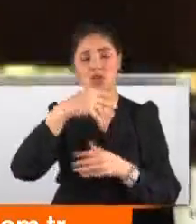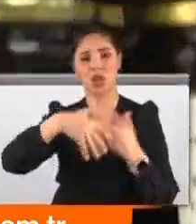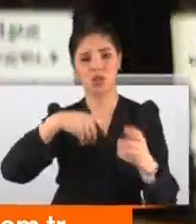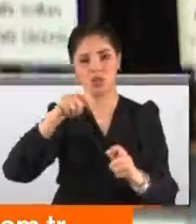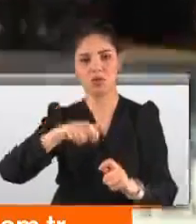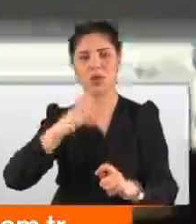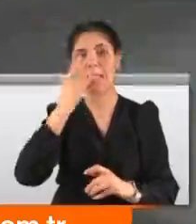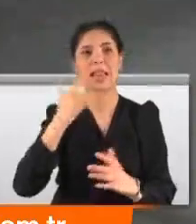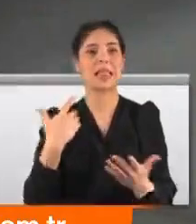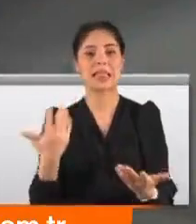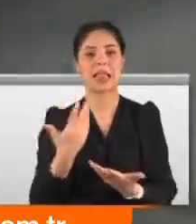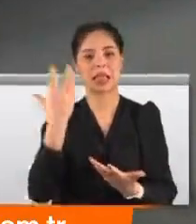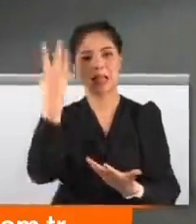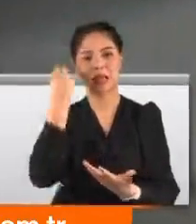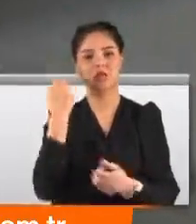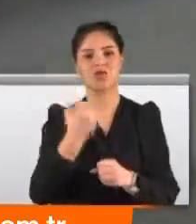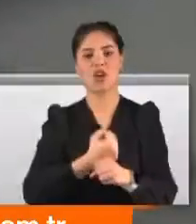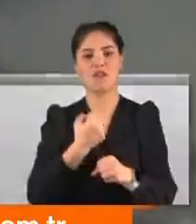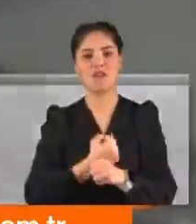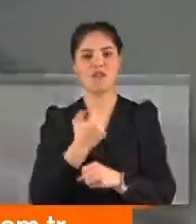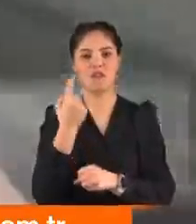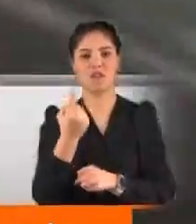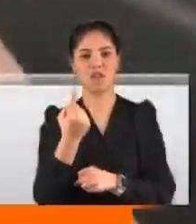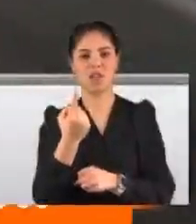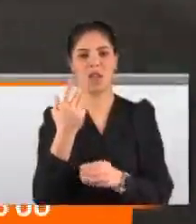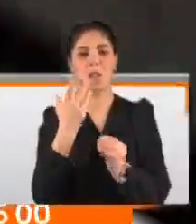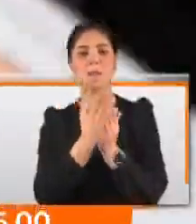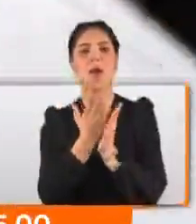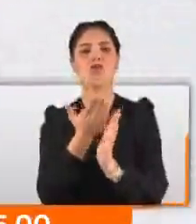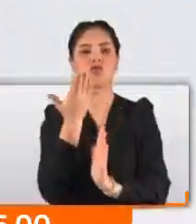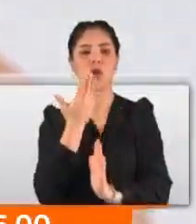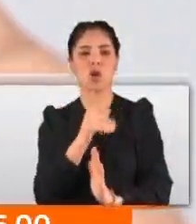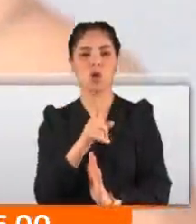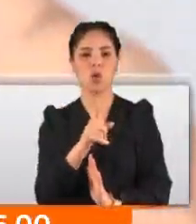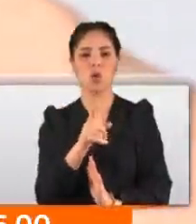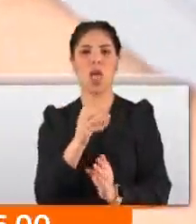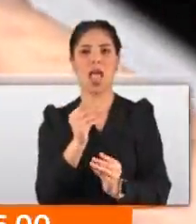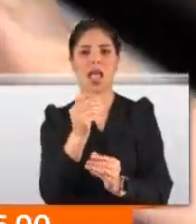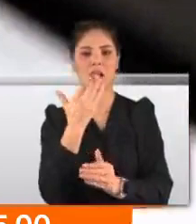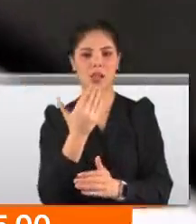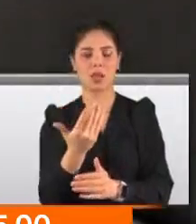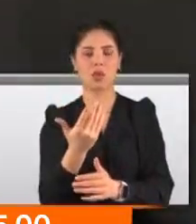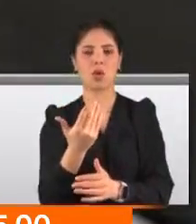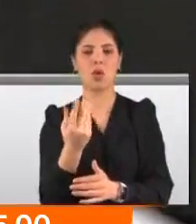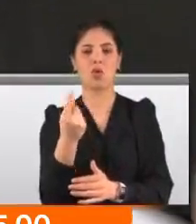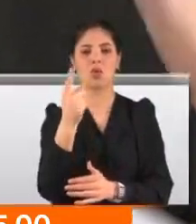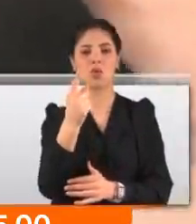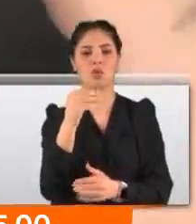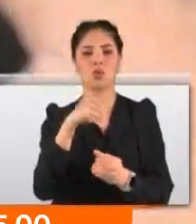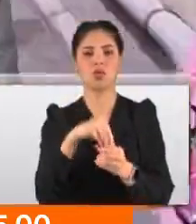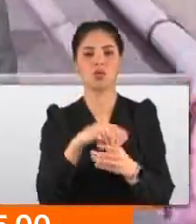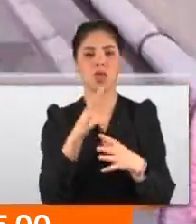hile nasıl anlaşılır? Cevizin kendisi bakın hiçbir şekilde parçalanmamış, işte ezilmemiş. Tane tane şekilde